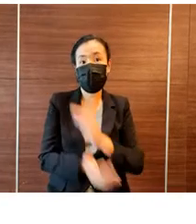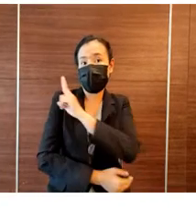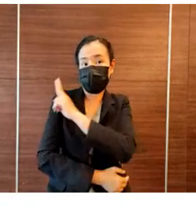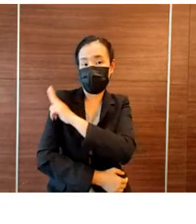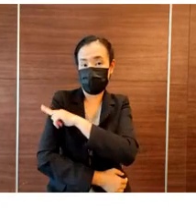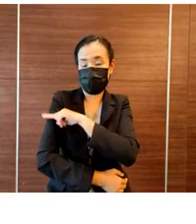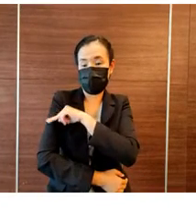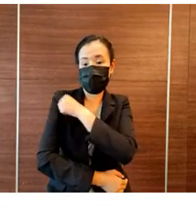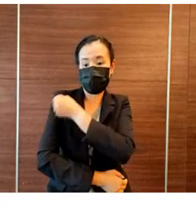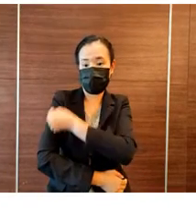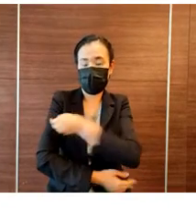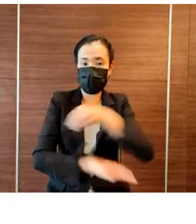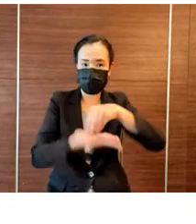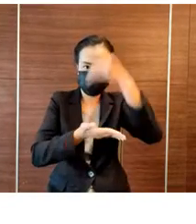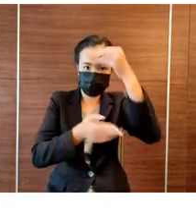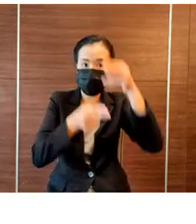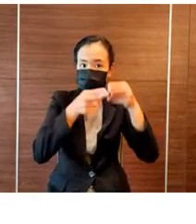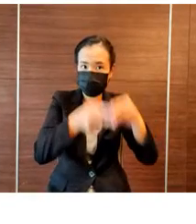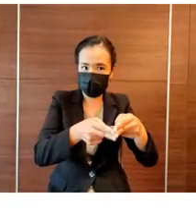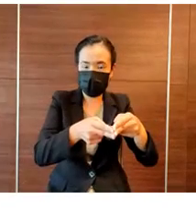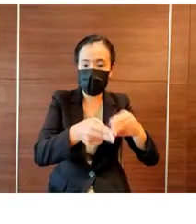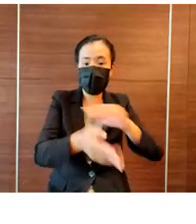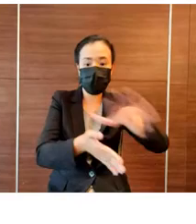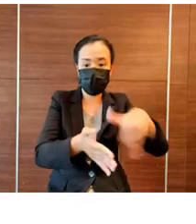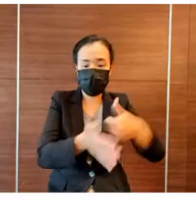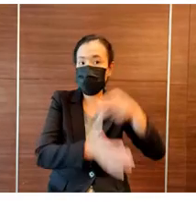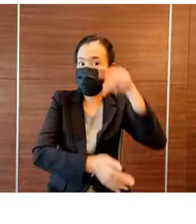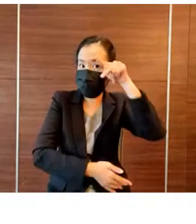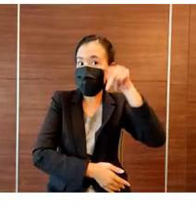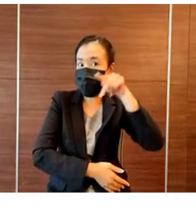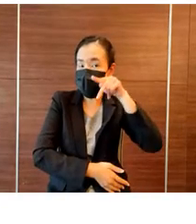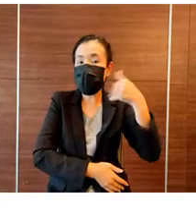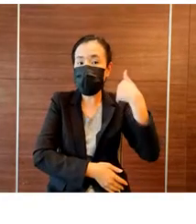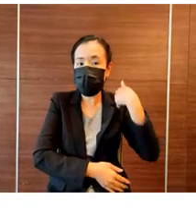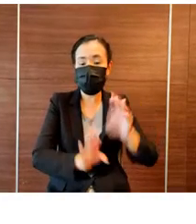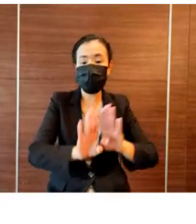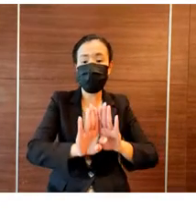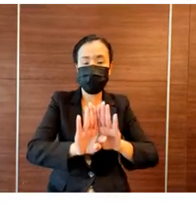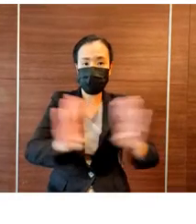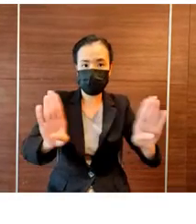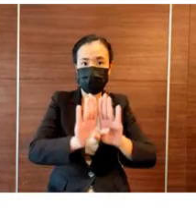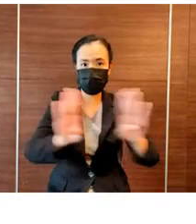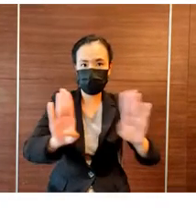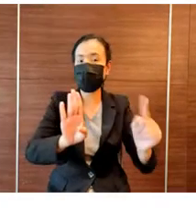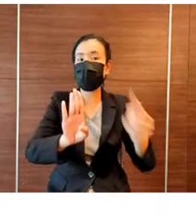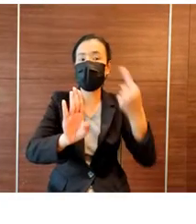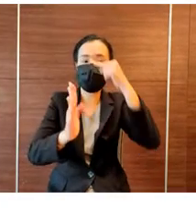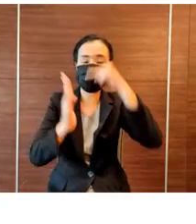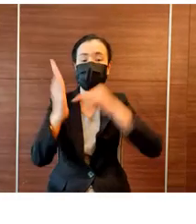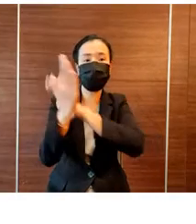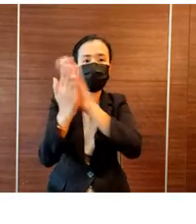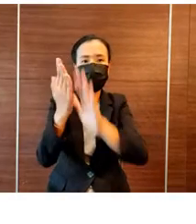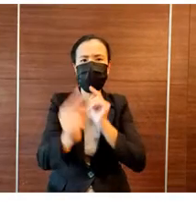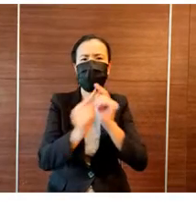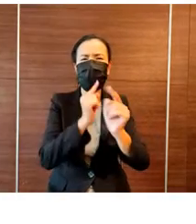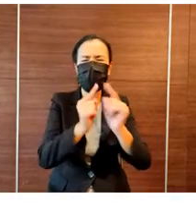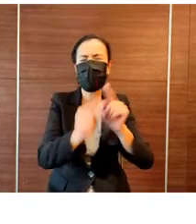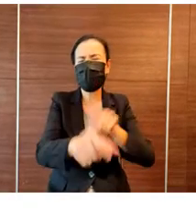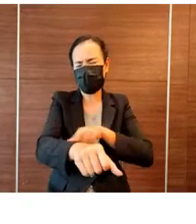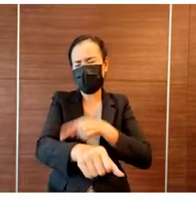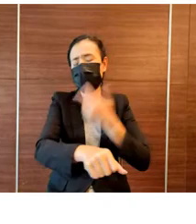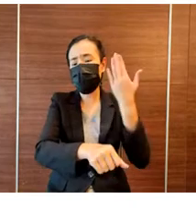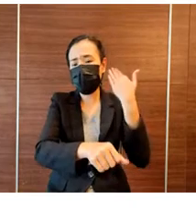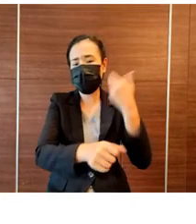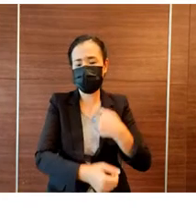พทย์ที่เรียนเฉพาะทางและต่อเฉพาะทางอีกทีนึงนะครับด้านนี้โดยเฉพาะเลยเขาก็เปิดน่าจะเปิดเป็นที่แรกของประเทศไทยจริงๆคุยกับพี่อาร์มนานมาก